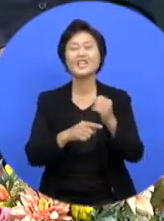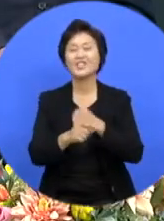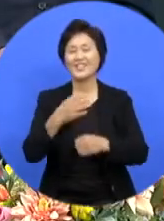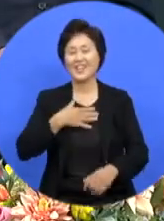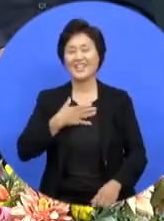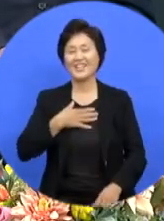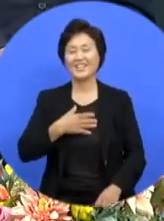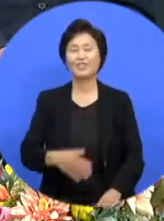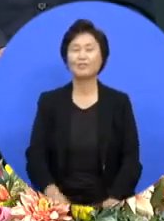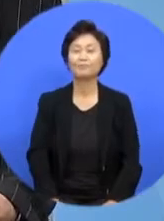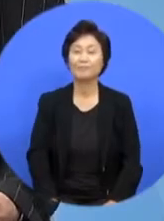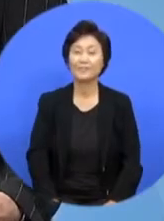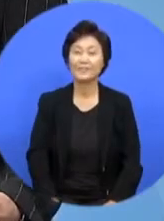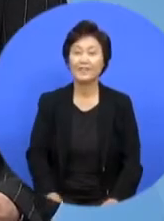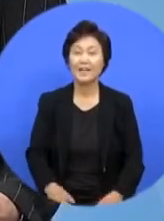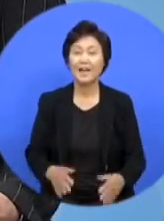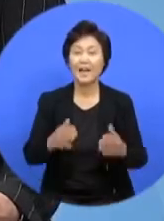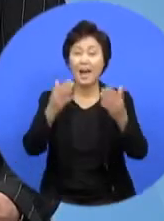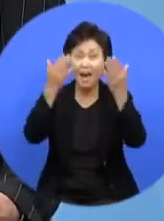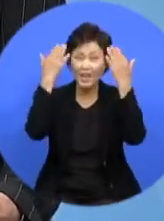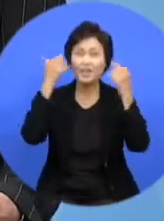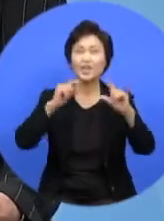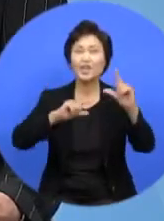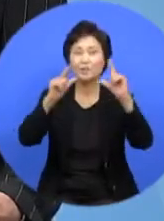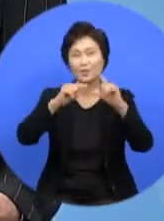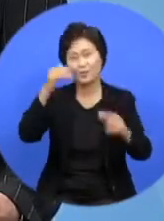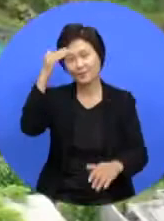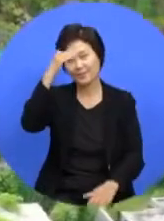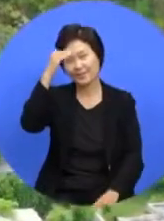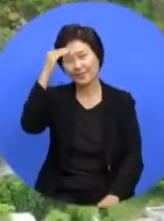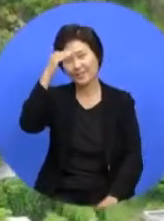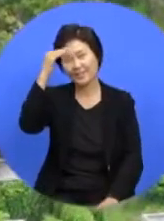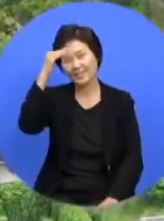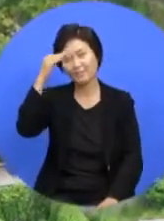궁금하시죠 학교. 예, 학교 구경 좀 가요. 학교 모습 한번 보여드릴게요. 네.